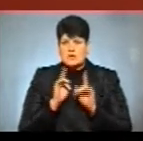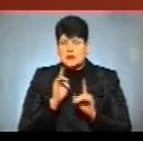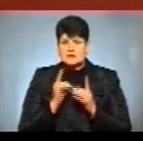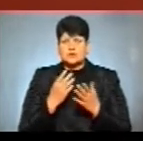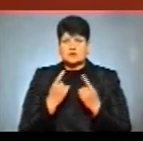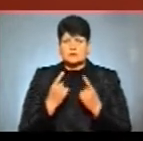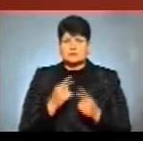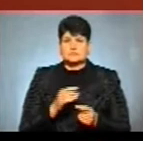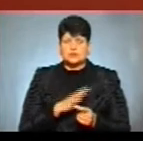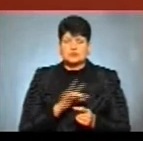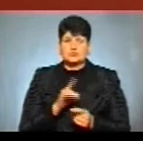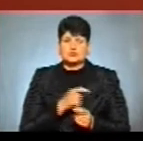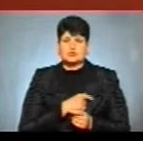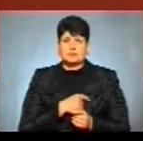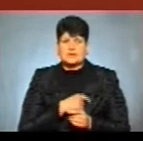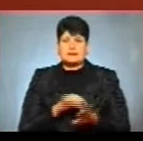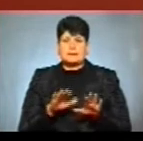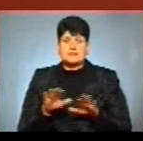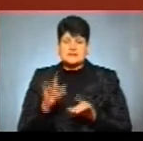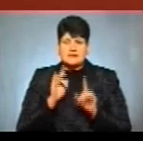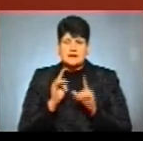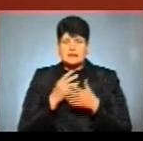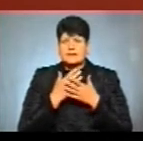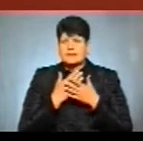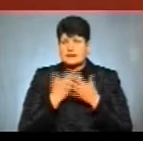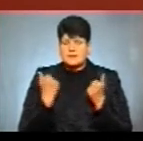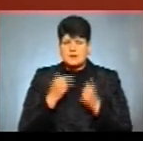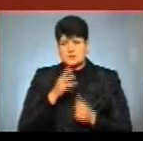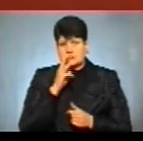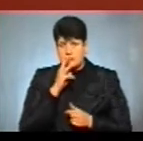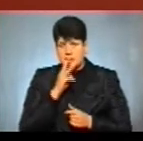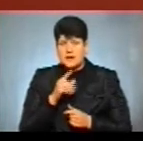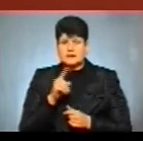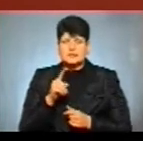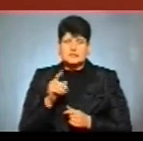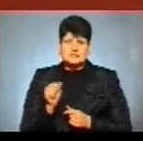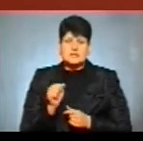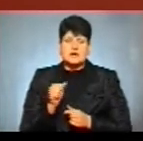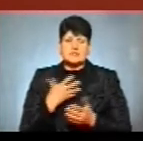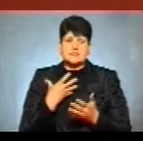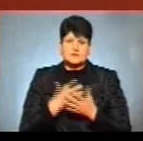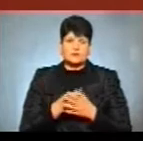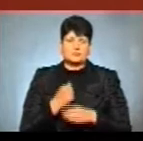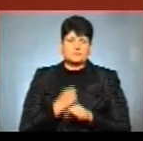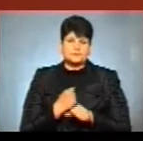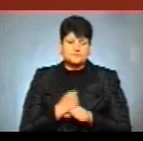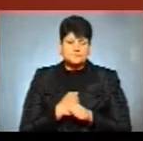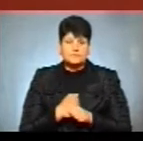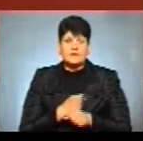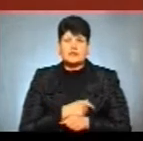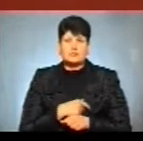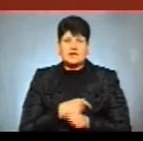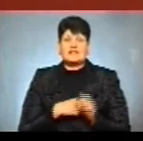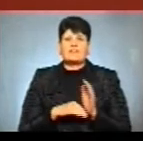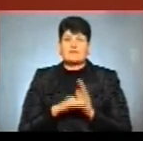ми говорили, що депутати місцевих рад не мають заробітної плати за свою депутатську діяльність, то от